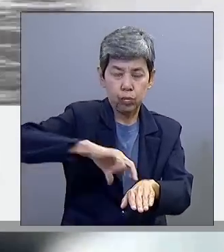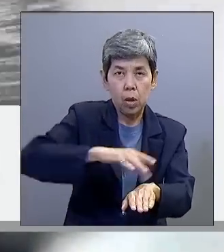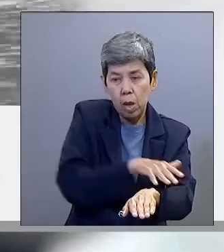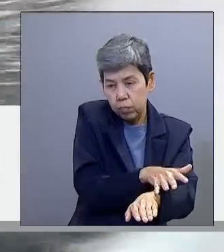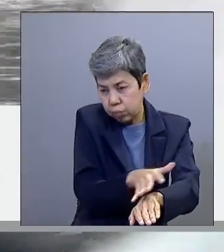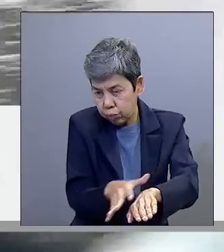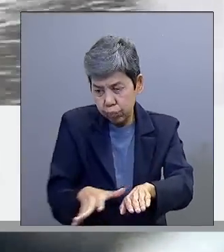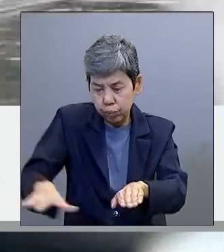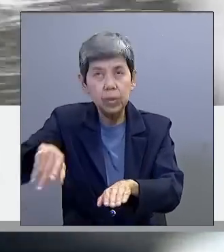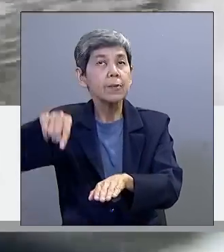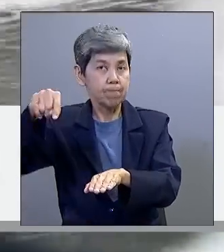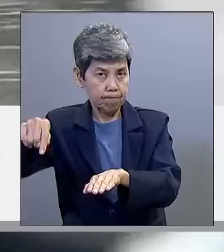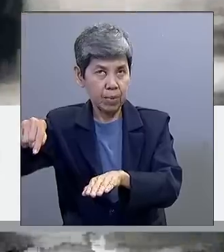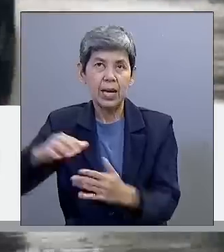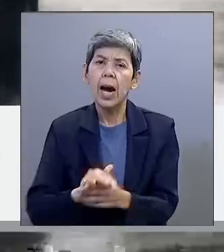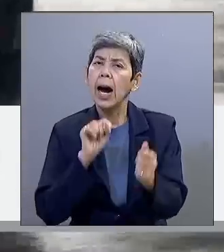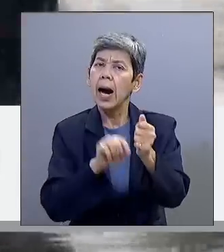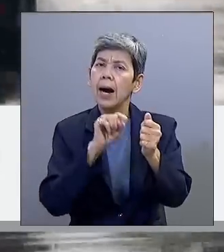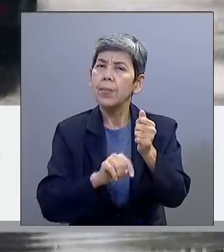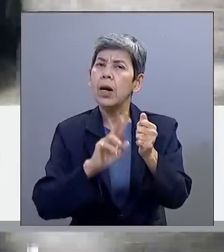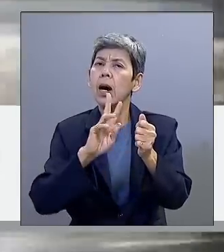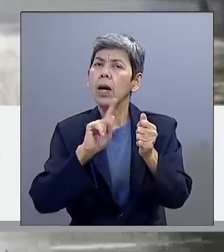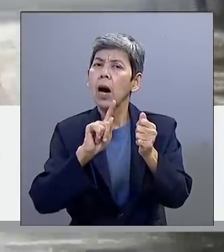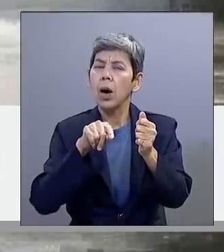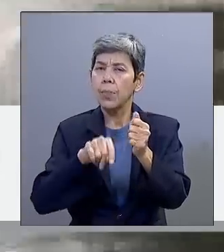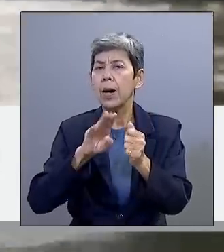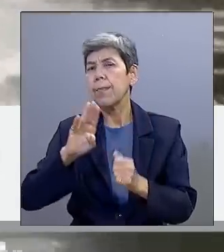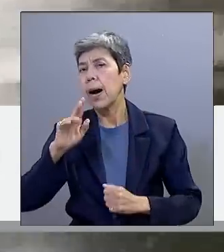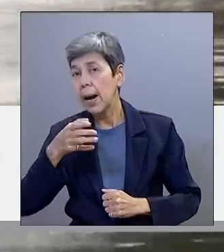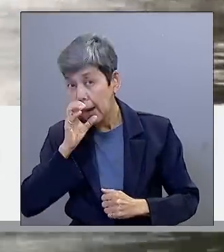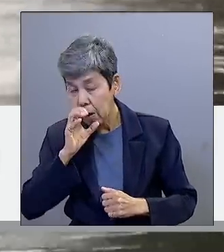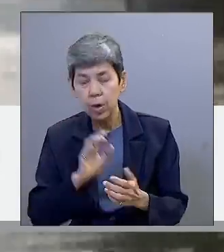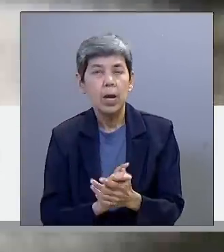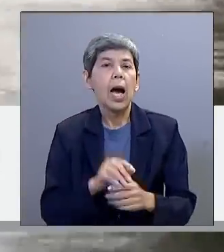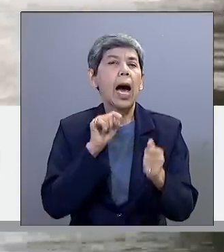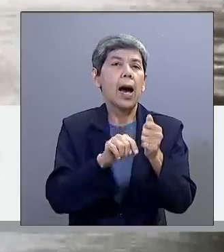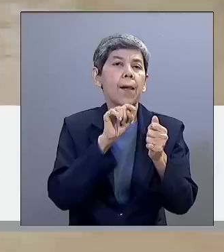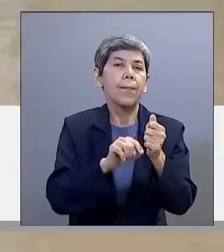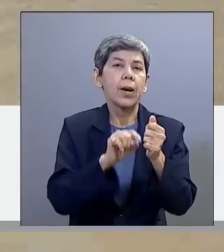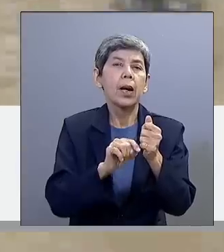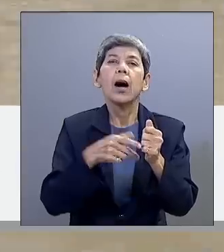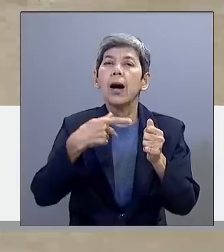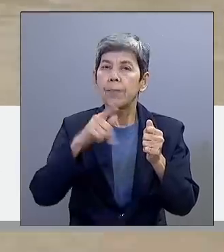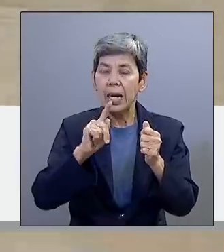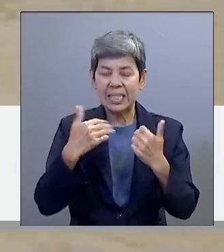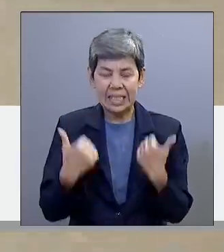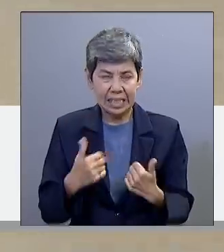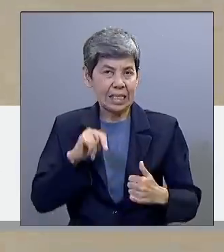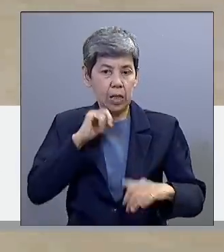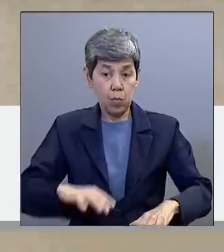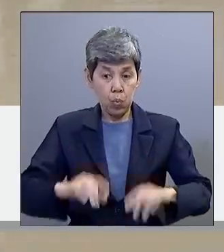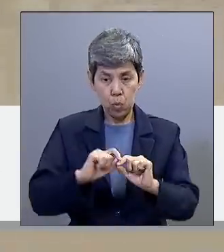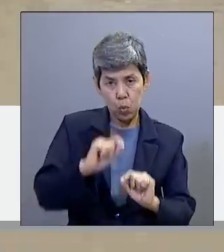บลุ่มริมทะเลสาบในอำเภอเขาชัยสนอำเภอบางแก้วและที่อำเภอปากพยูนค่ะระดับน้ำสู